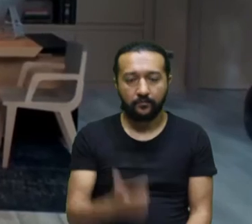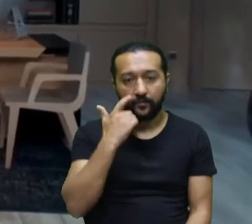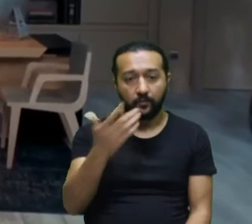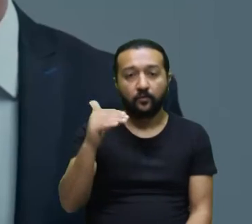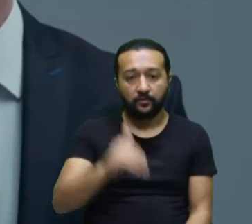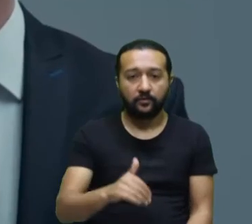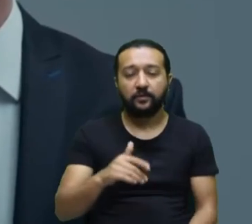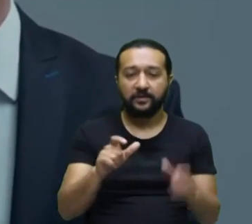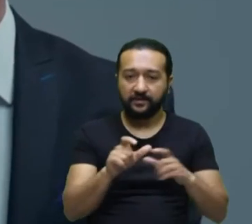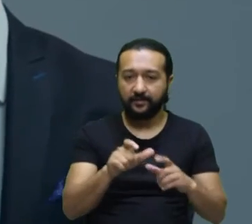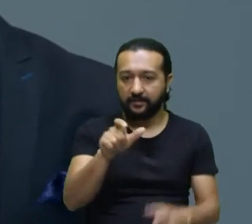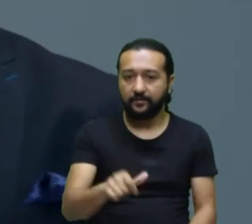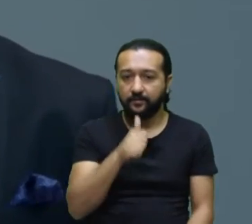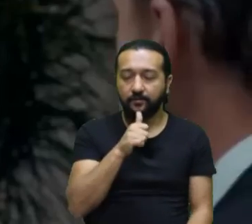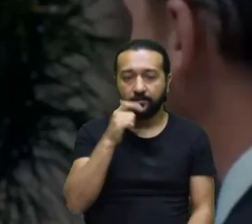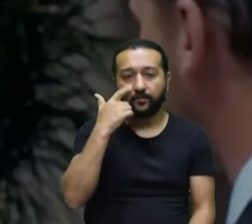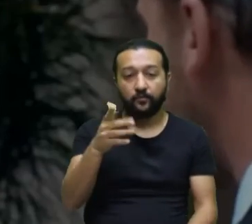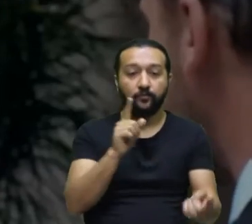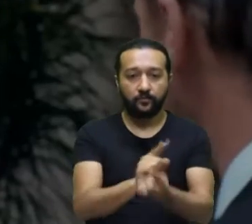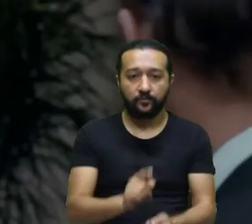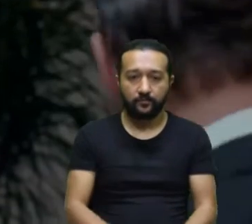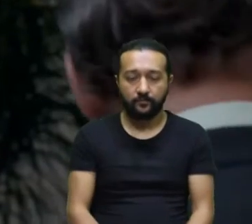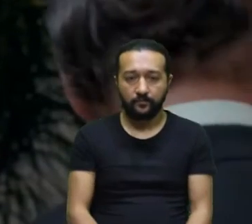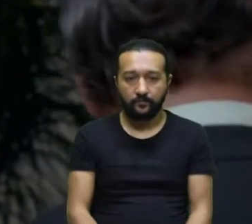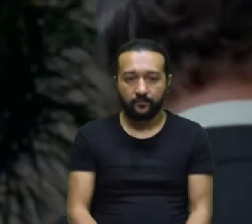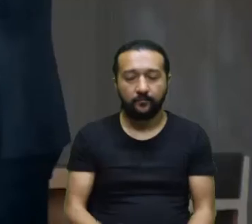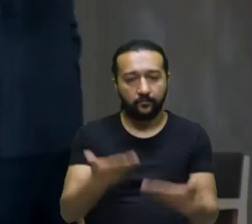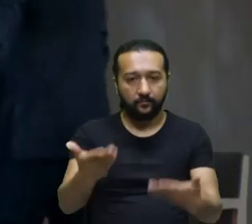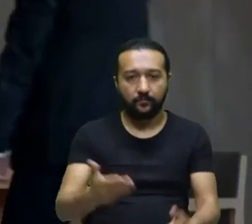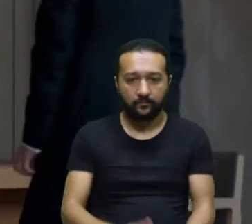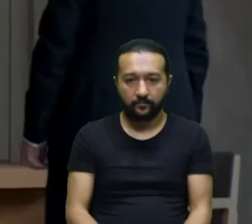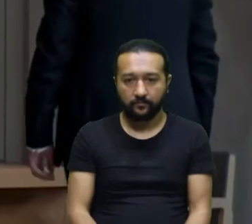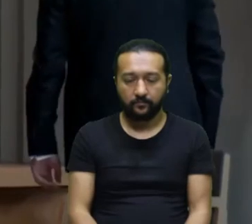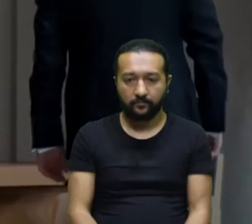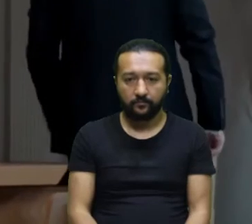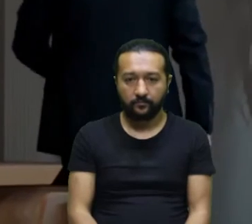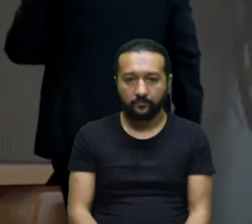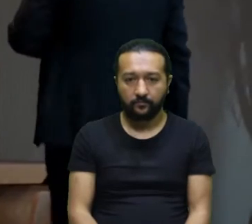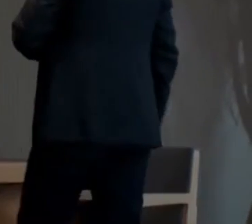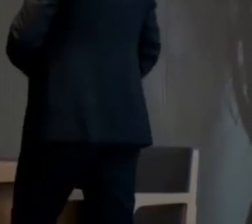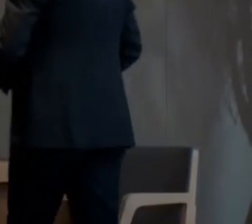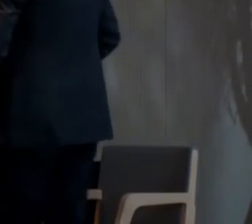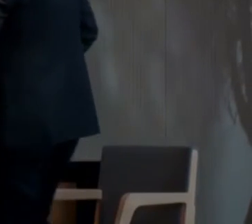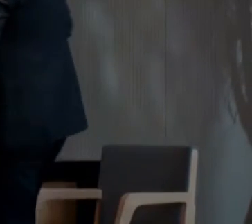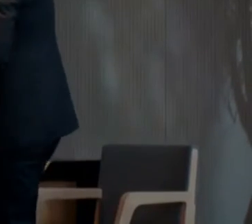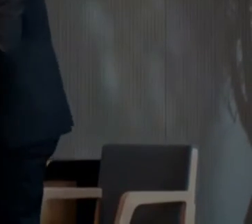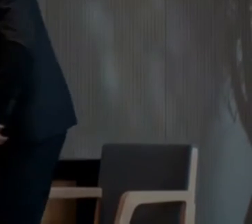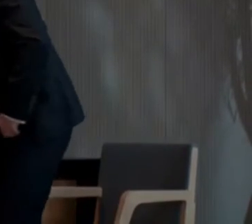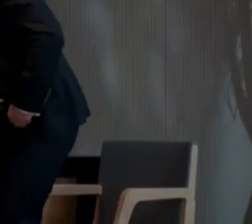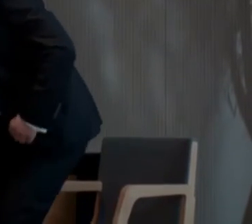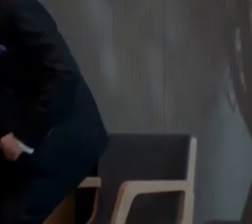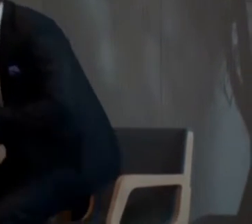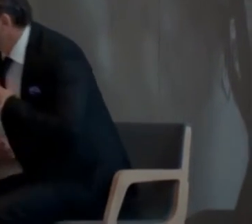Hoş geldiniz Mr. Smith. Hoş bulduk. Buyurun. John'u masanın önündeki koltuğa yönlendirip kendisi